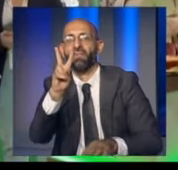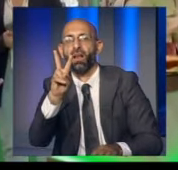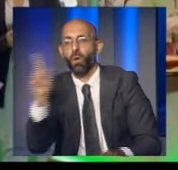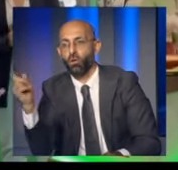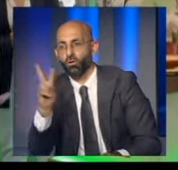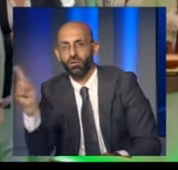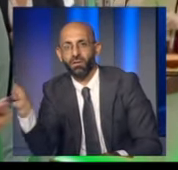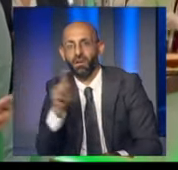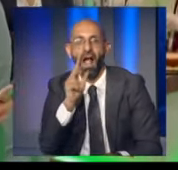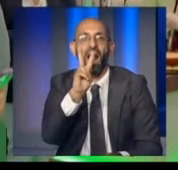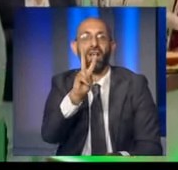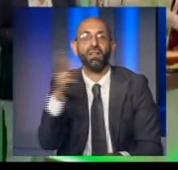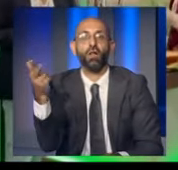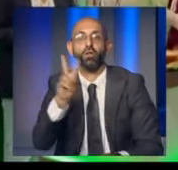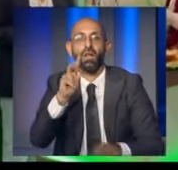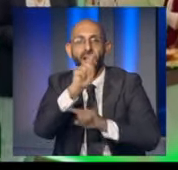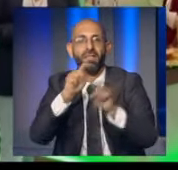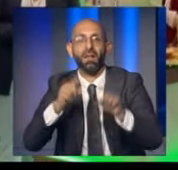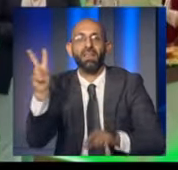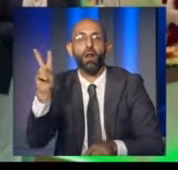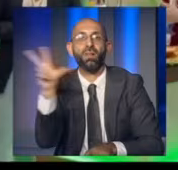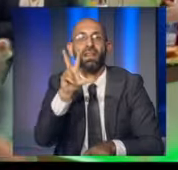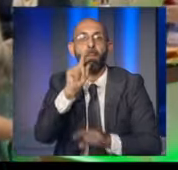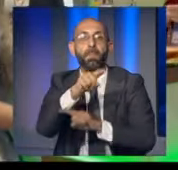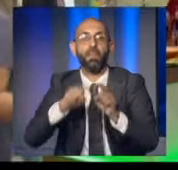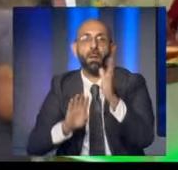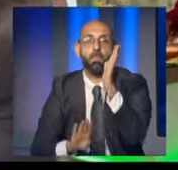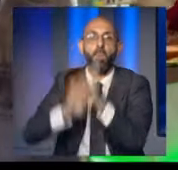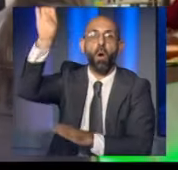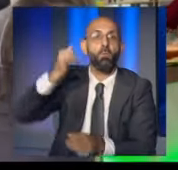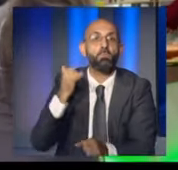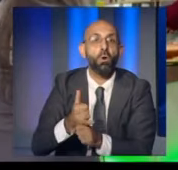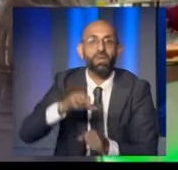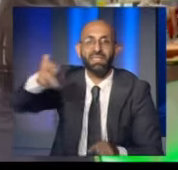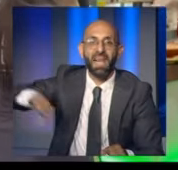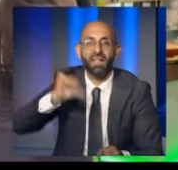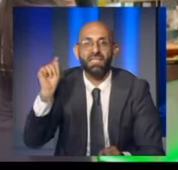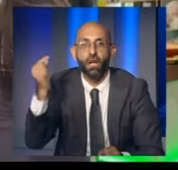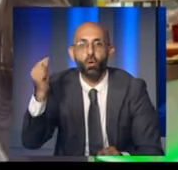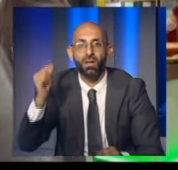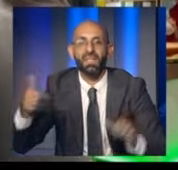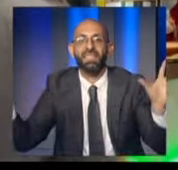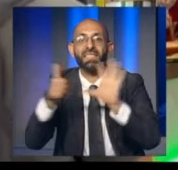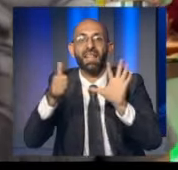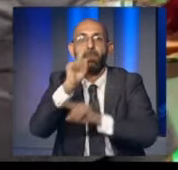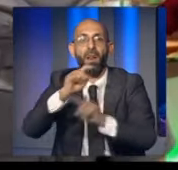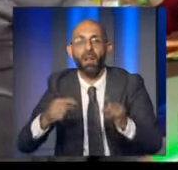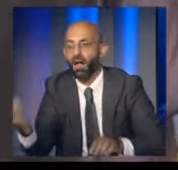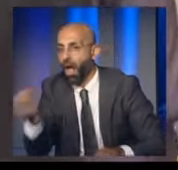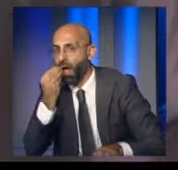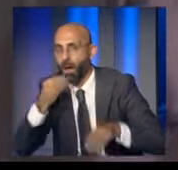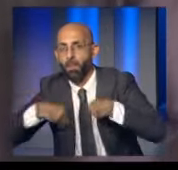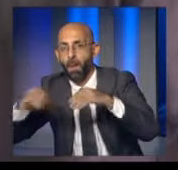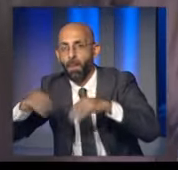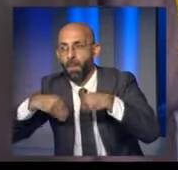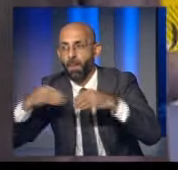الذي ساهم في زيادة صادرات هذه المنتجات إلى البرازيل ما بين 2021 و2023